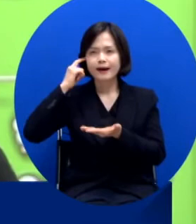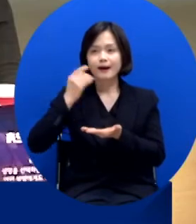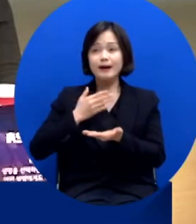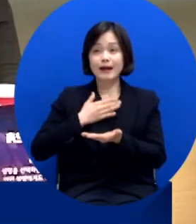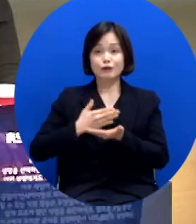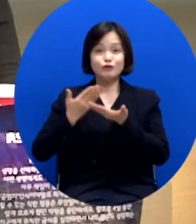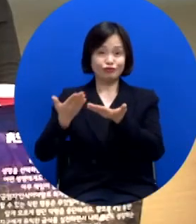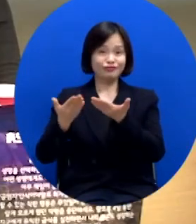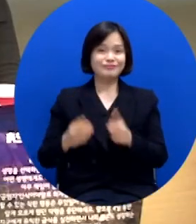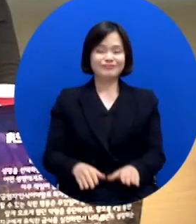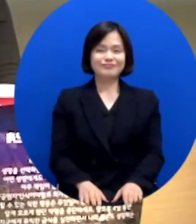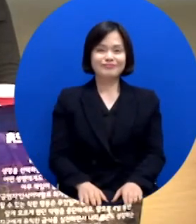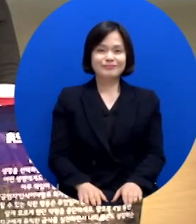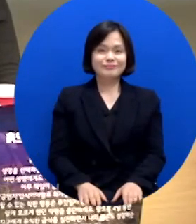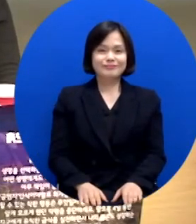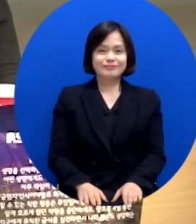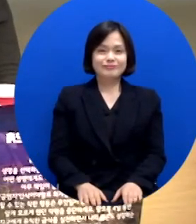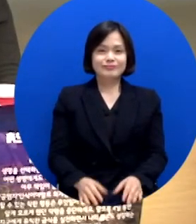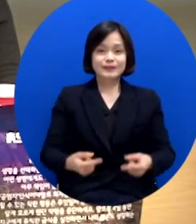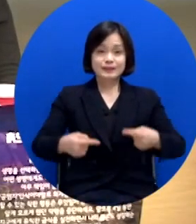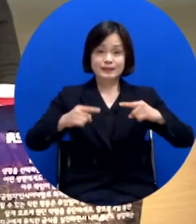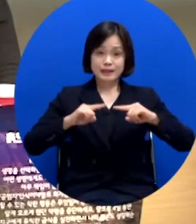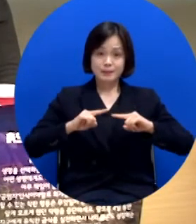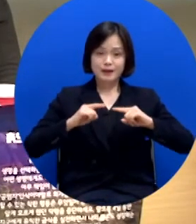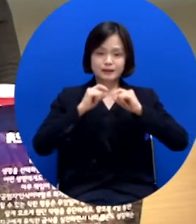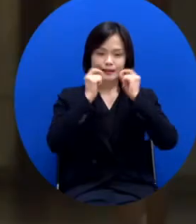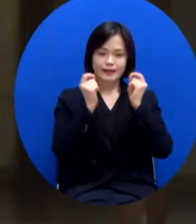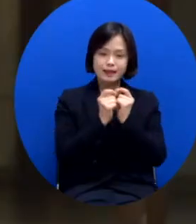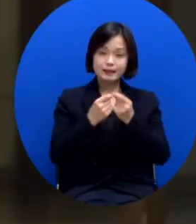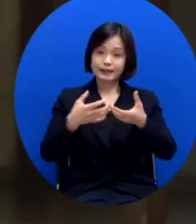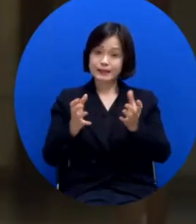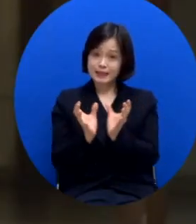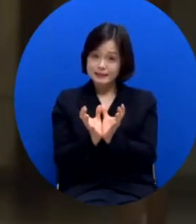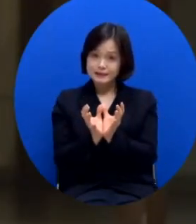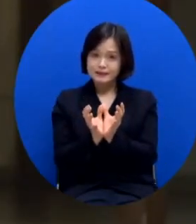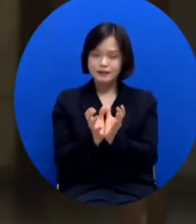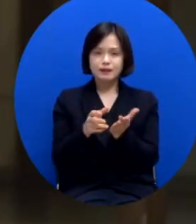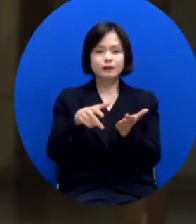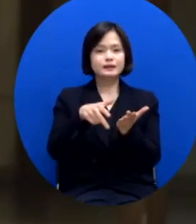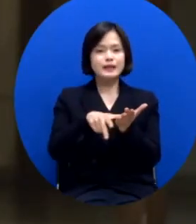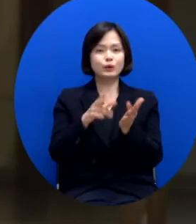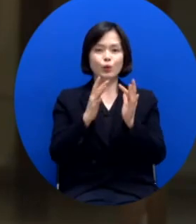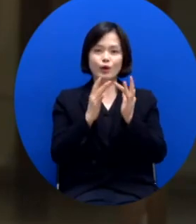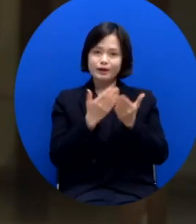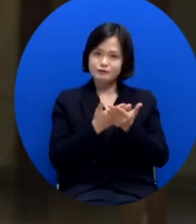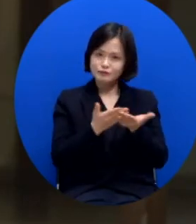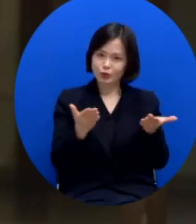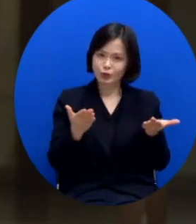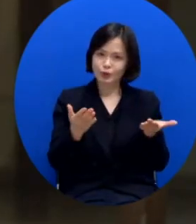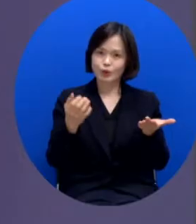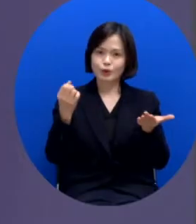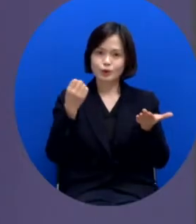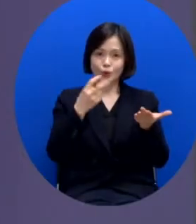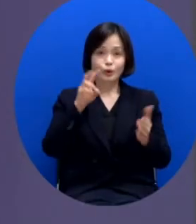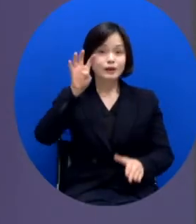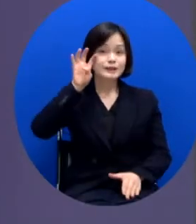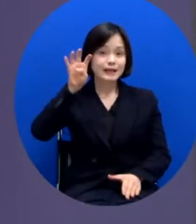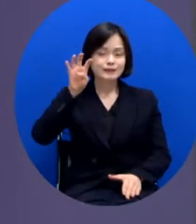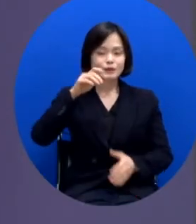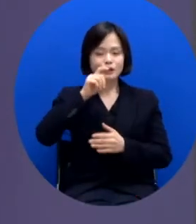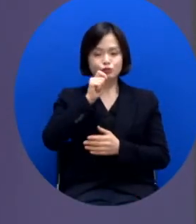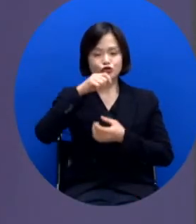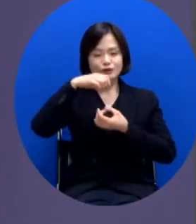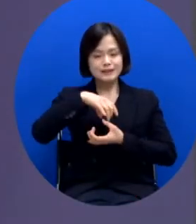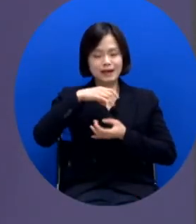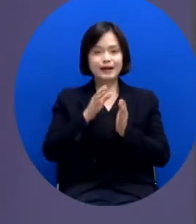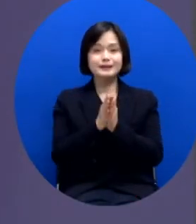되고요. 캠페인에 참여하는 단체와 개인에게는 온라인 자료와 함께 지구 이웃과 함께하는 40일 묵상 여행 등